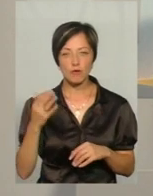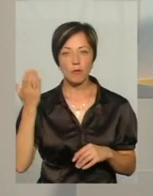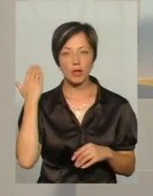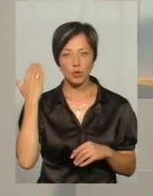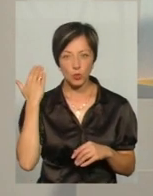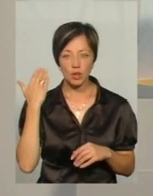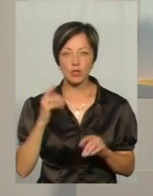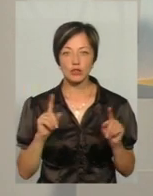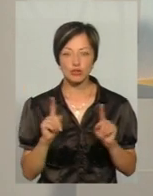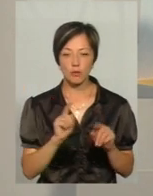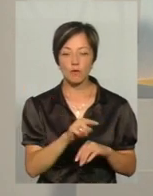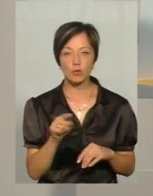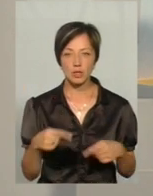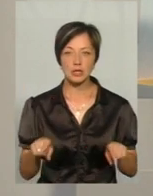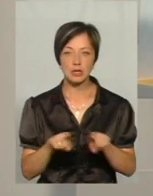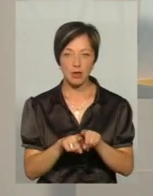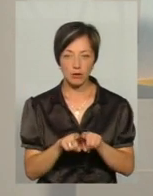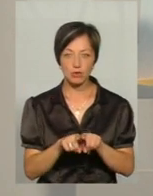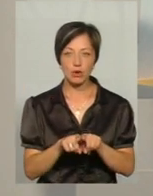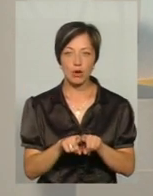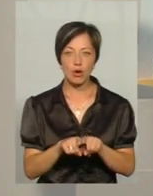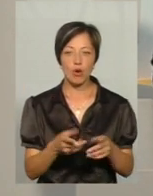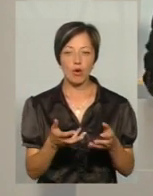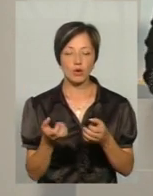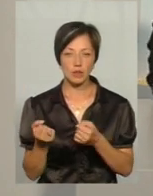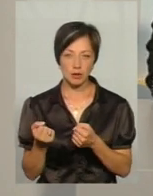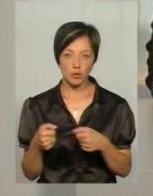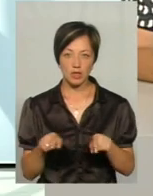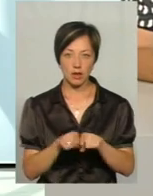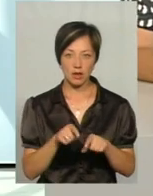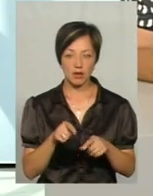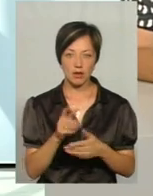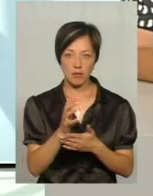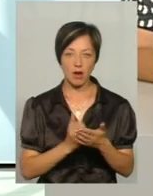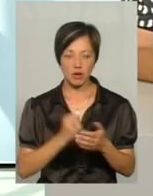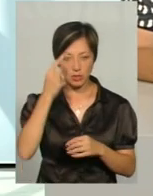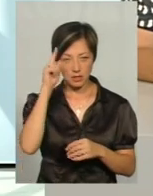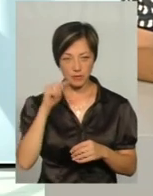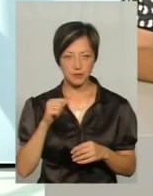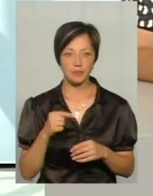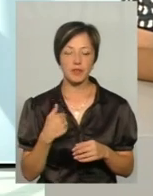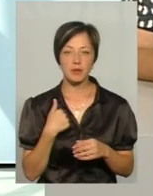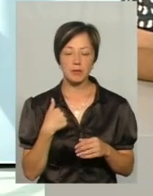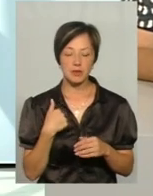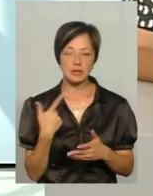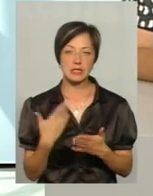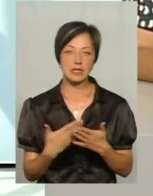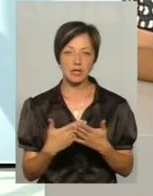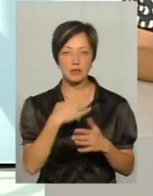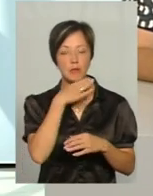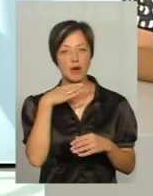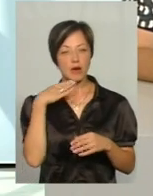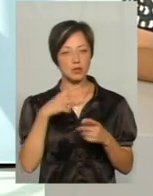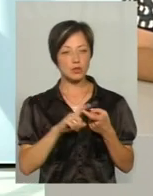минулих, що вони також отримують такий багаж? Ви знаєте, мені здається, що тут багато